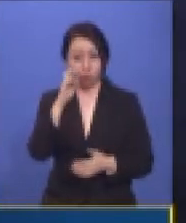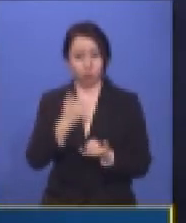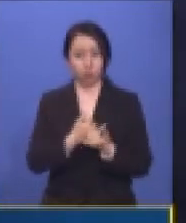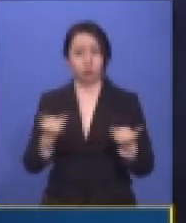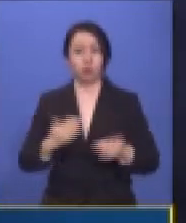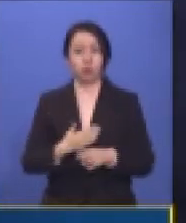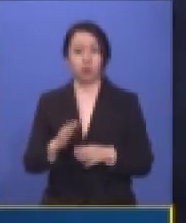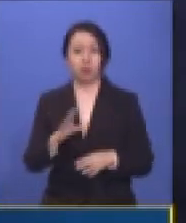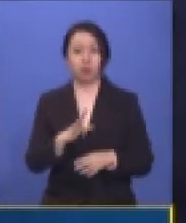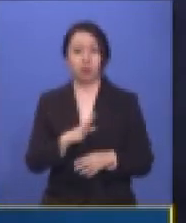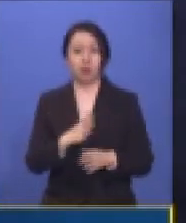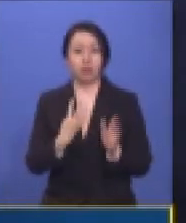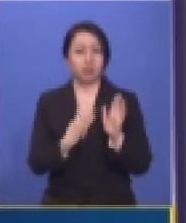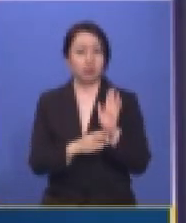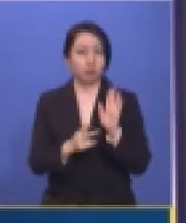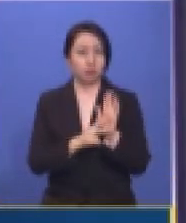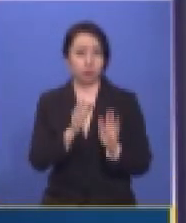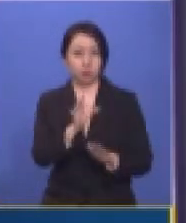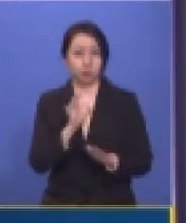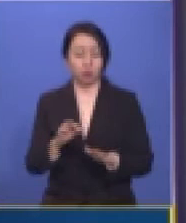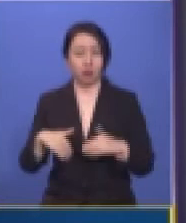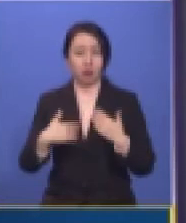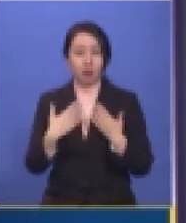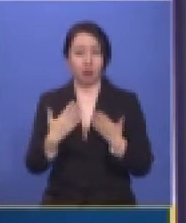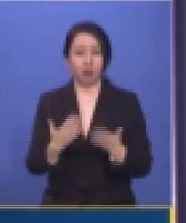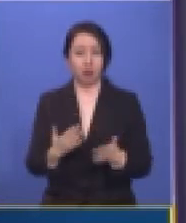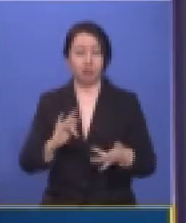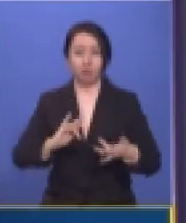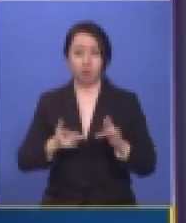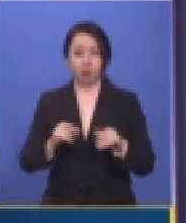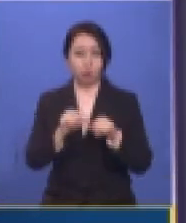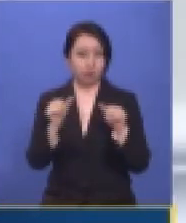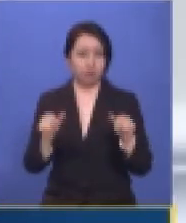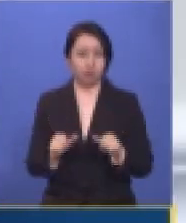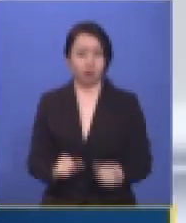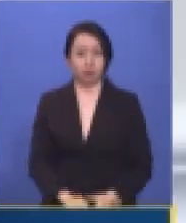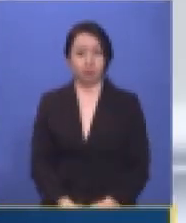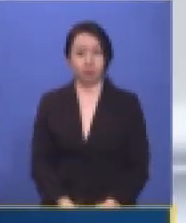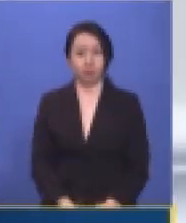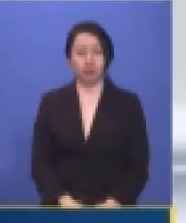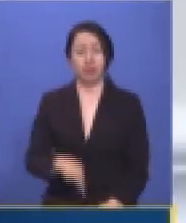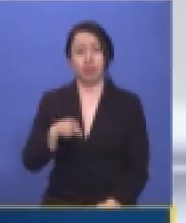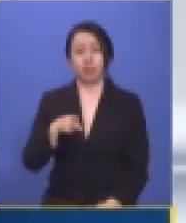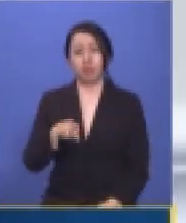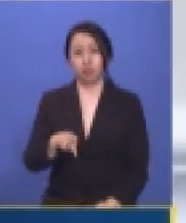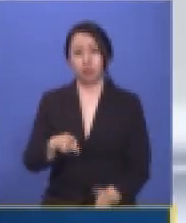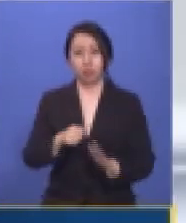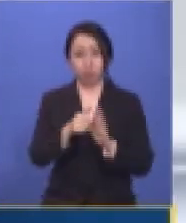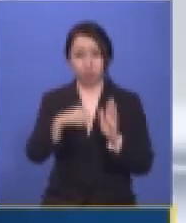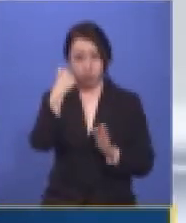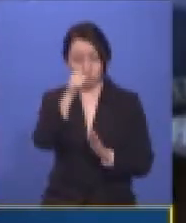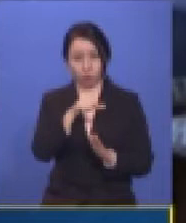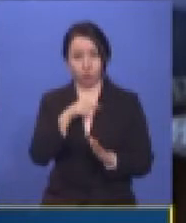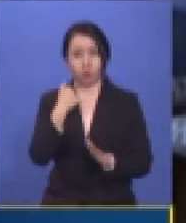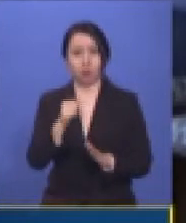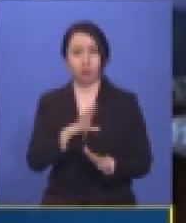Большая часть из них, а это 98%, оказываются в электронном формате. До 2016 года в электронном